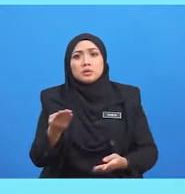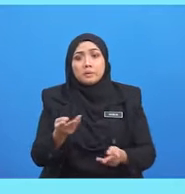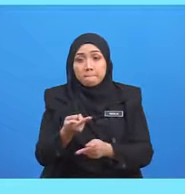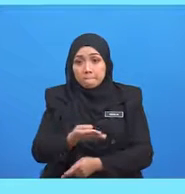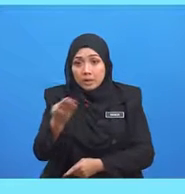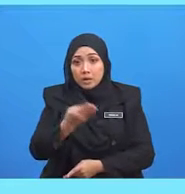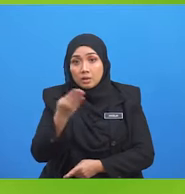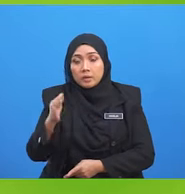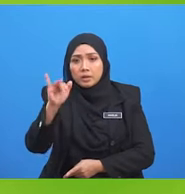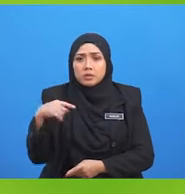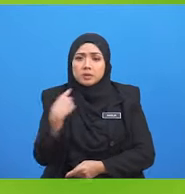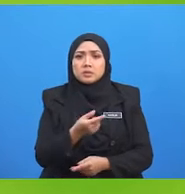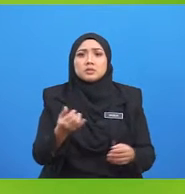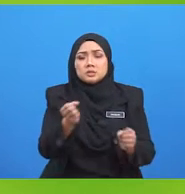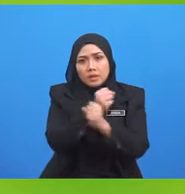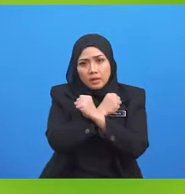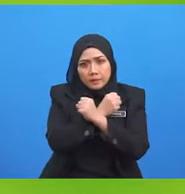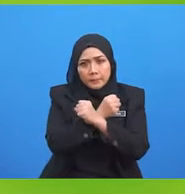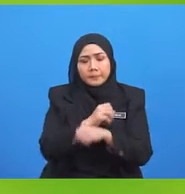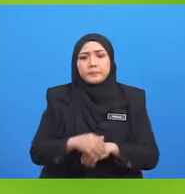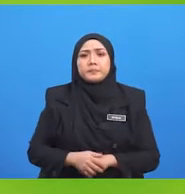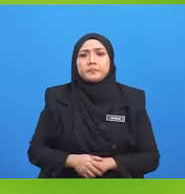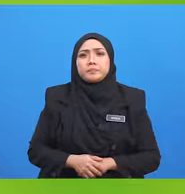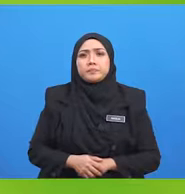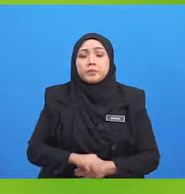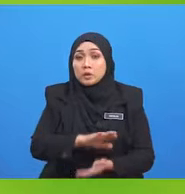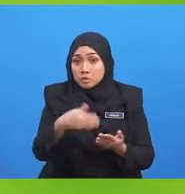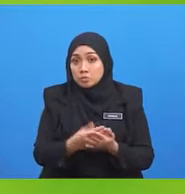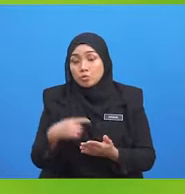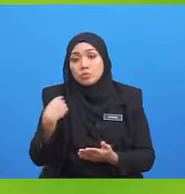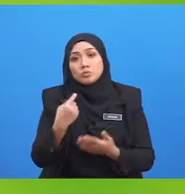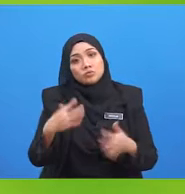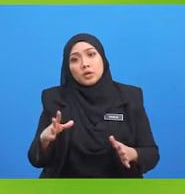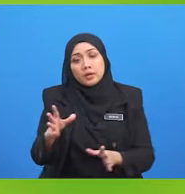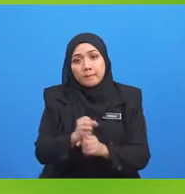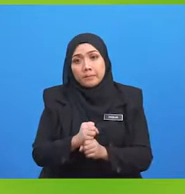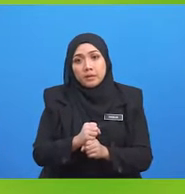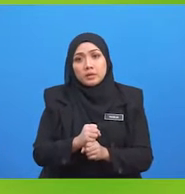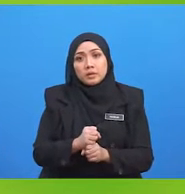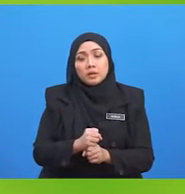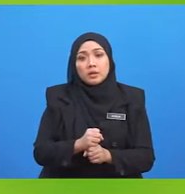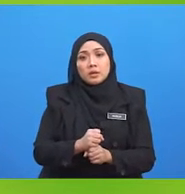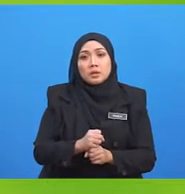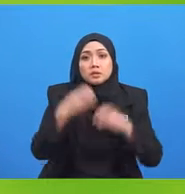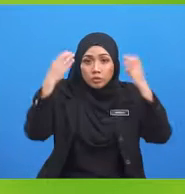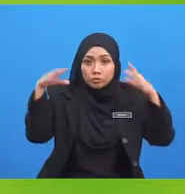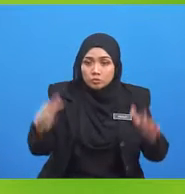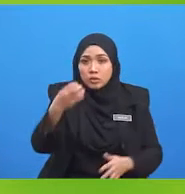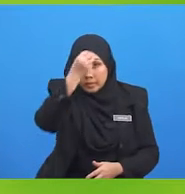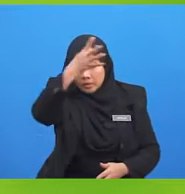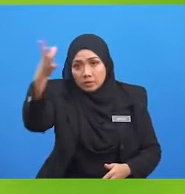sangat kita sayang. Baiklah murid-murid, rasanya semua dapat apa yang telah ustazah